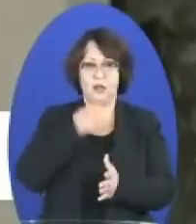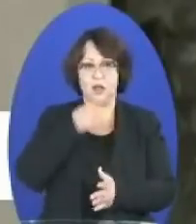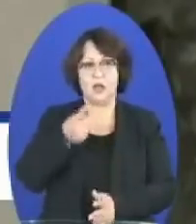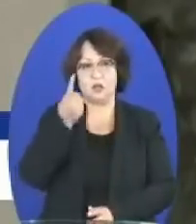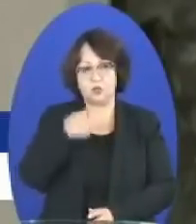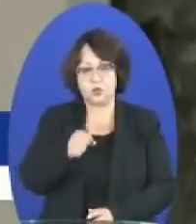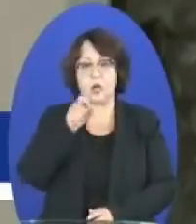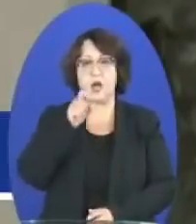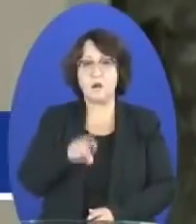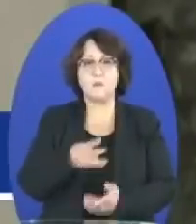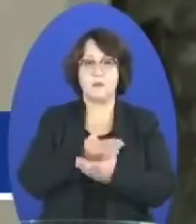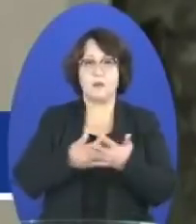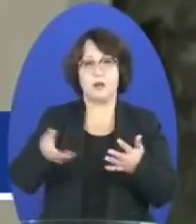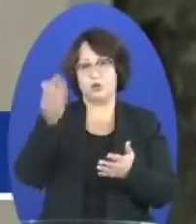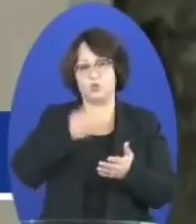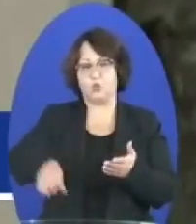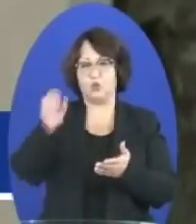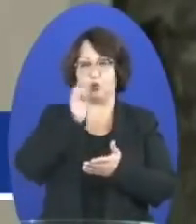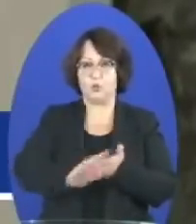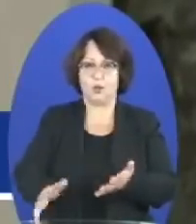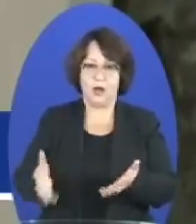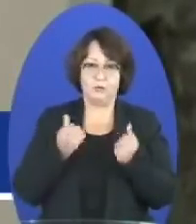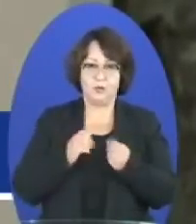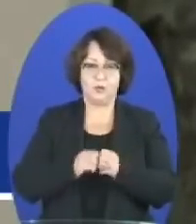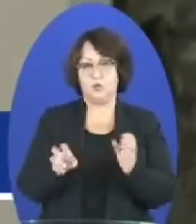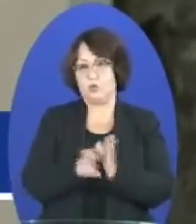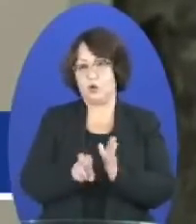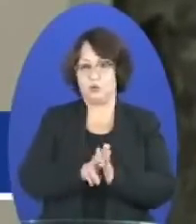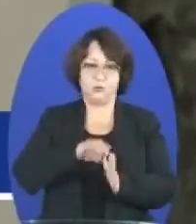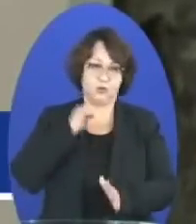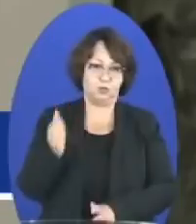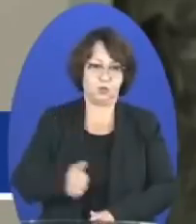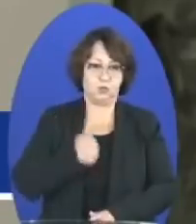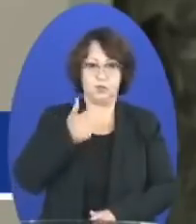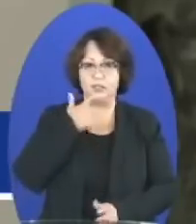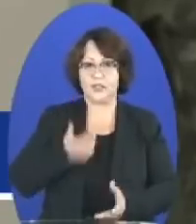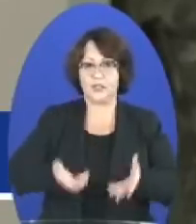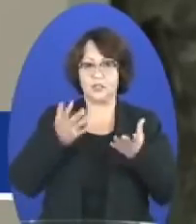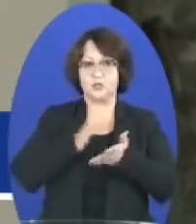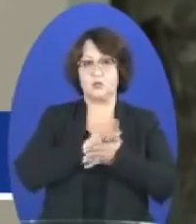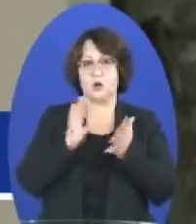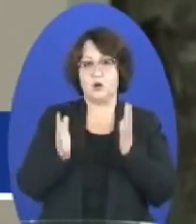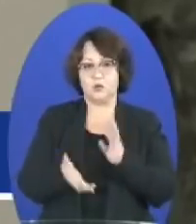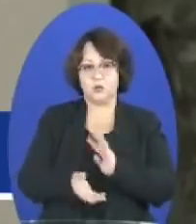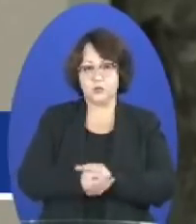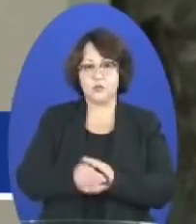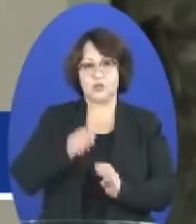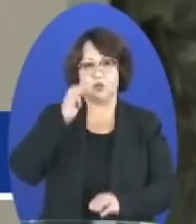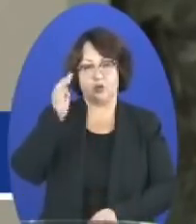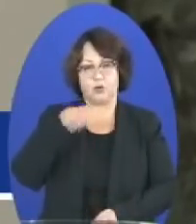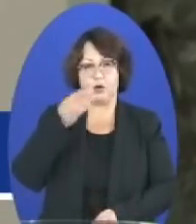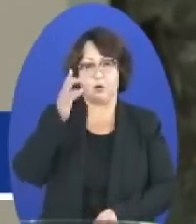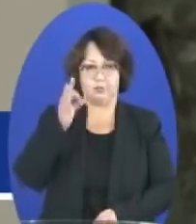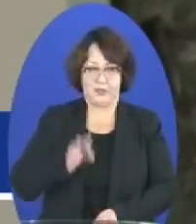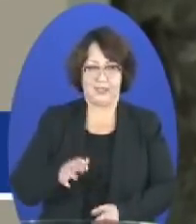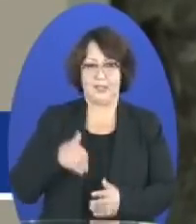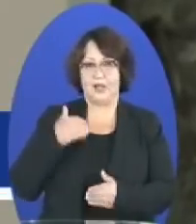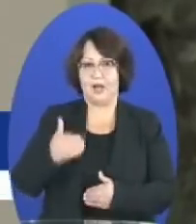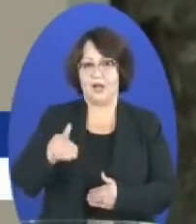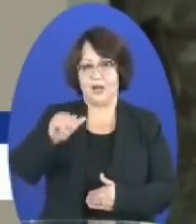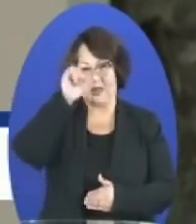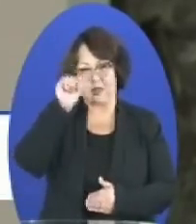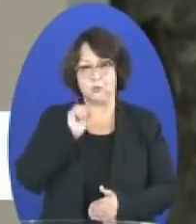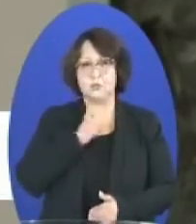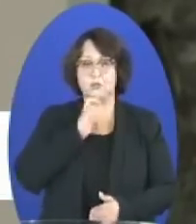эмнэлгийн хэрэгслийг шууд худалдан авалт хийх одоо боломжийг бүрдүүлсэн гэж байгаа боловч тодорхой хэмжээгээр бид бол одоо дараа нь одоо асуудал үүсэхгүйнт